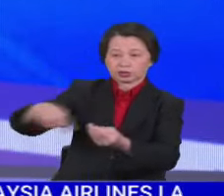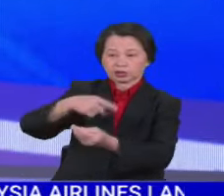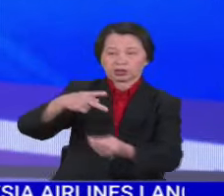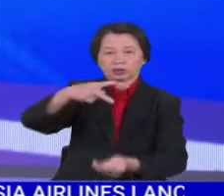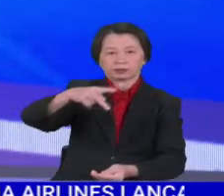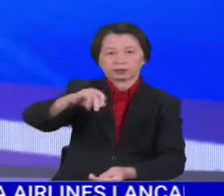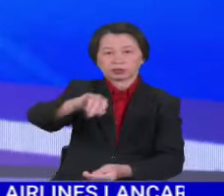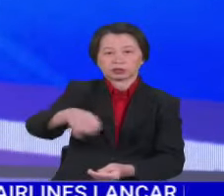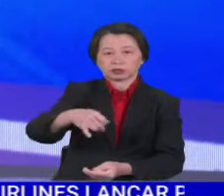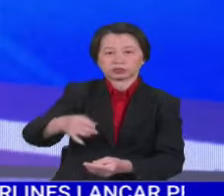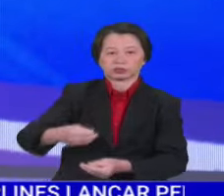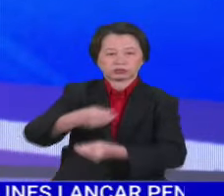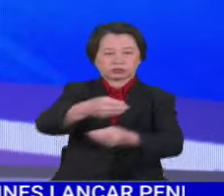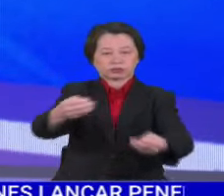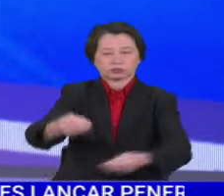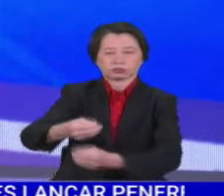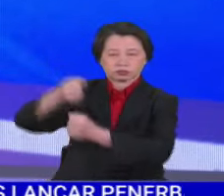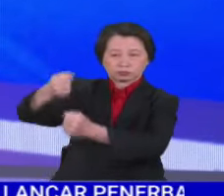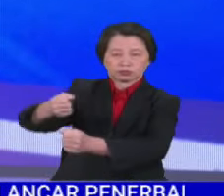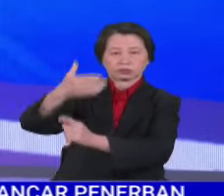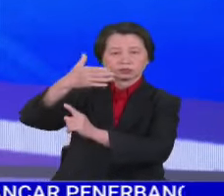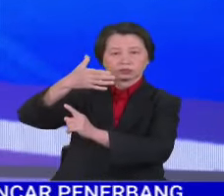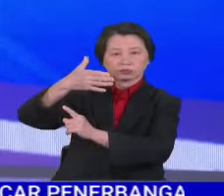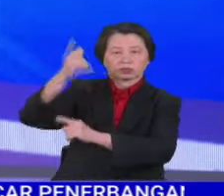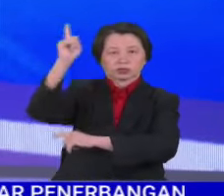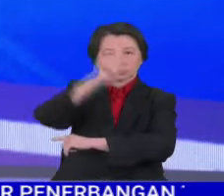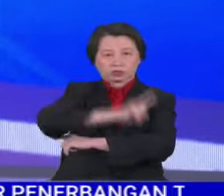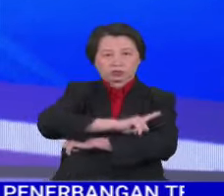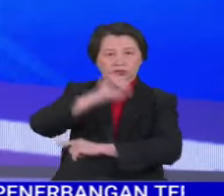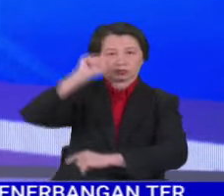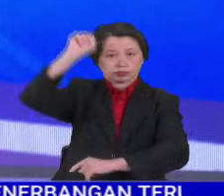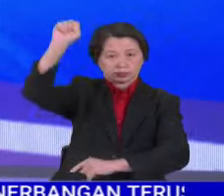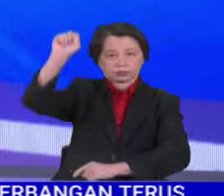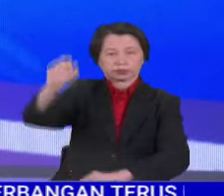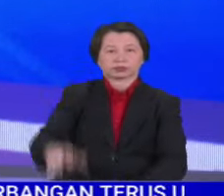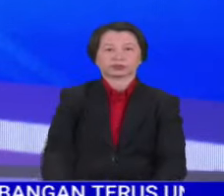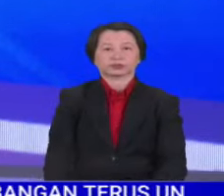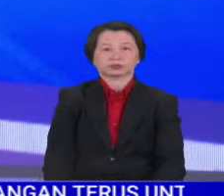Petaling Jaya mengibarkan jalur gemilang sempena Hari Kebangsaan.